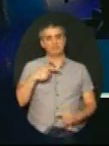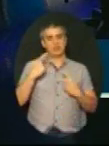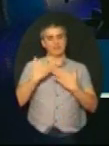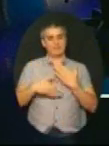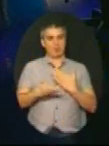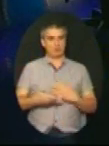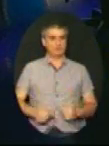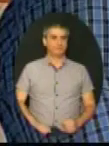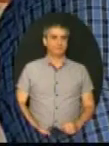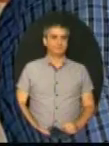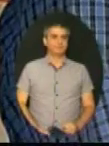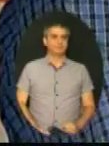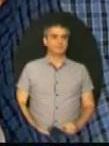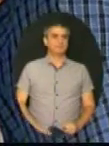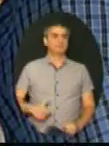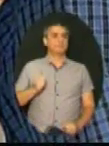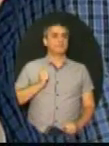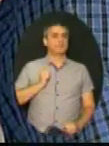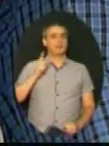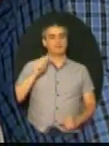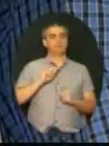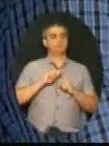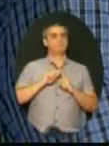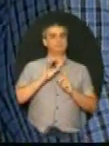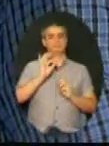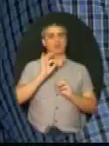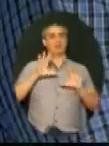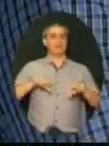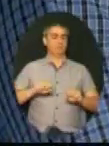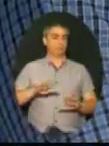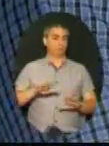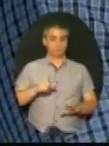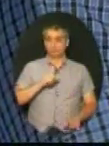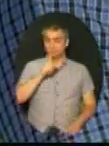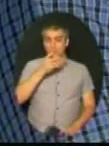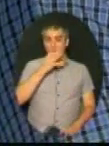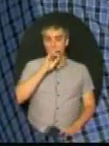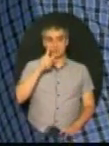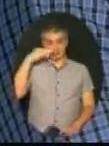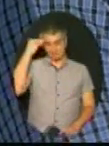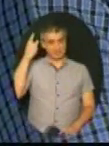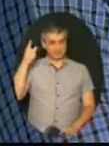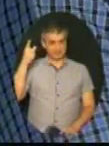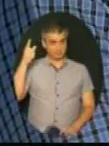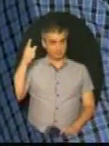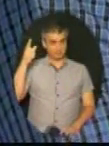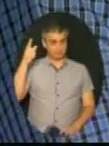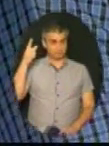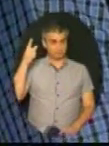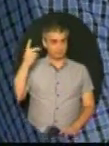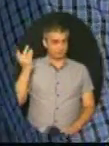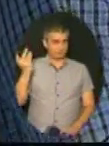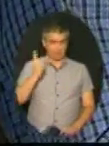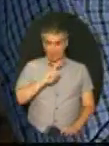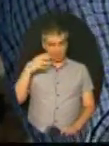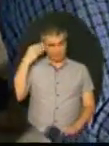האחרונים. החיילים הם הסמן מבחינתו של הכיבוש. לא מותר לפלסטינים להיאבק כדי